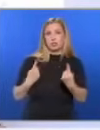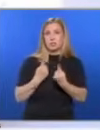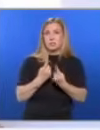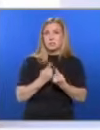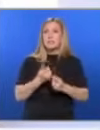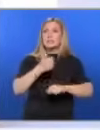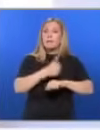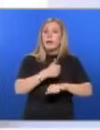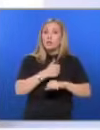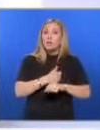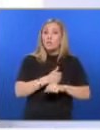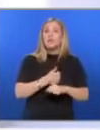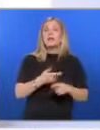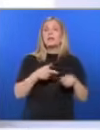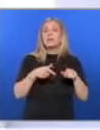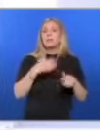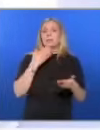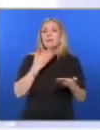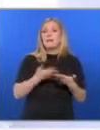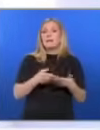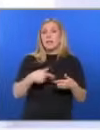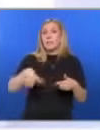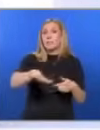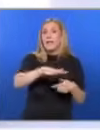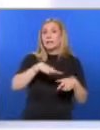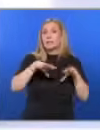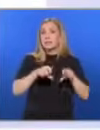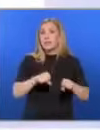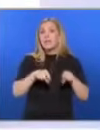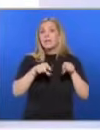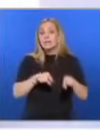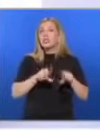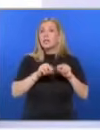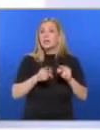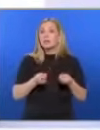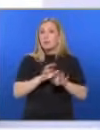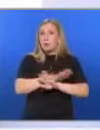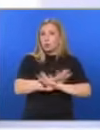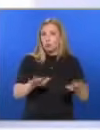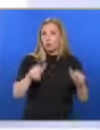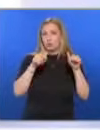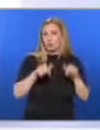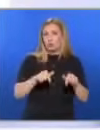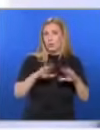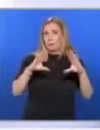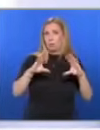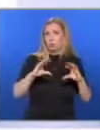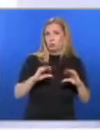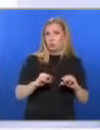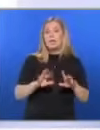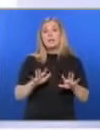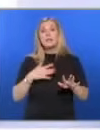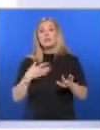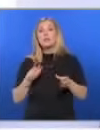населени места, с представители на местната власт, които да кажат от след като всичко това се потуши, дали има